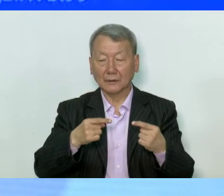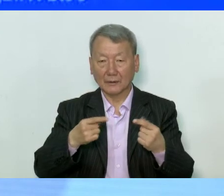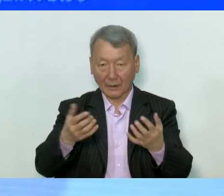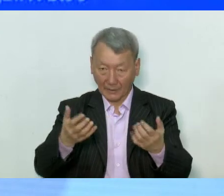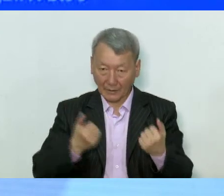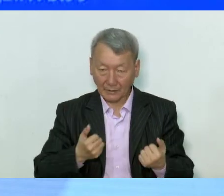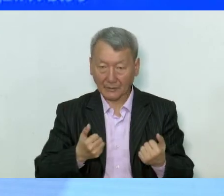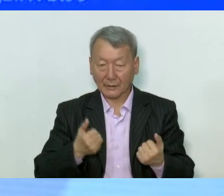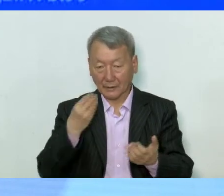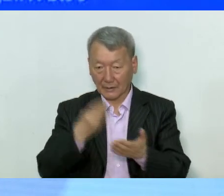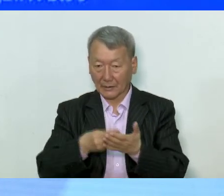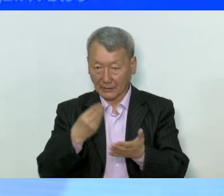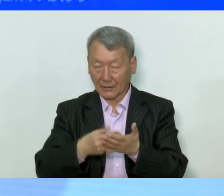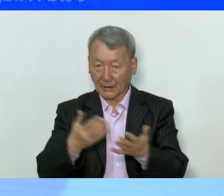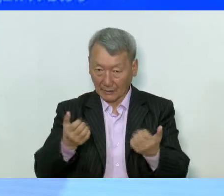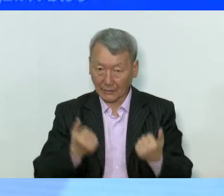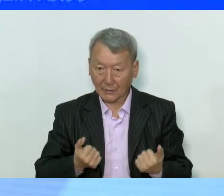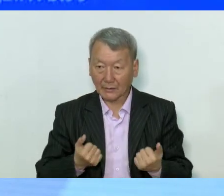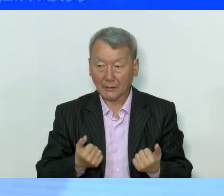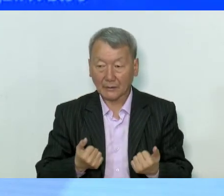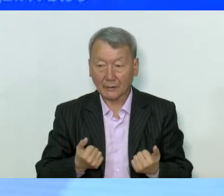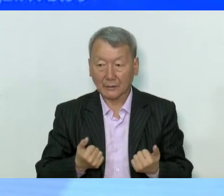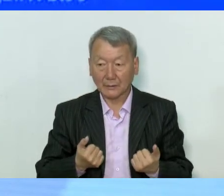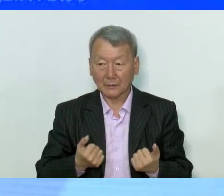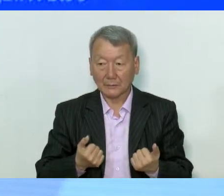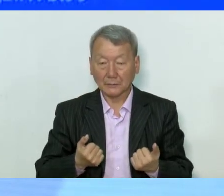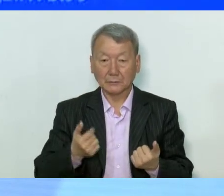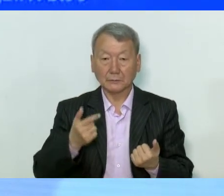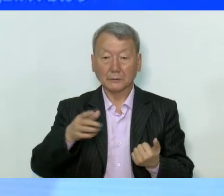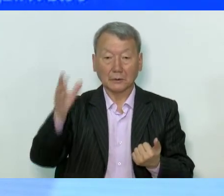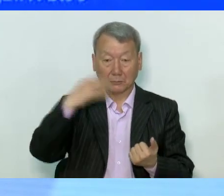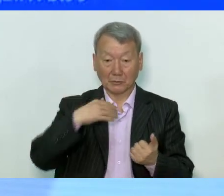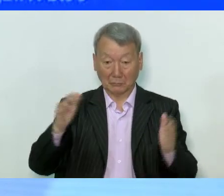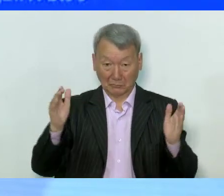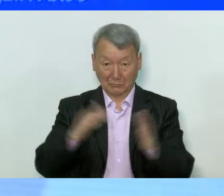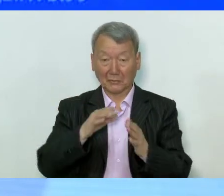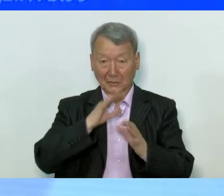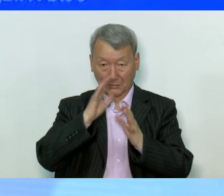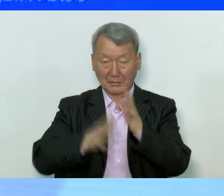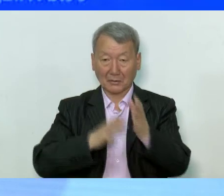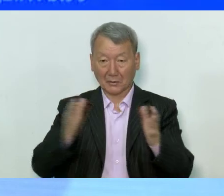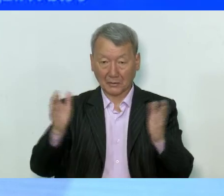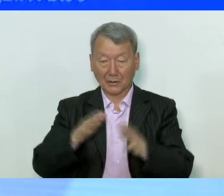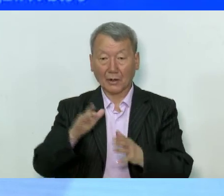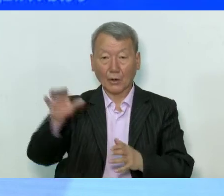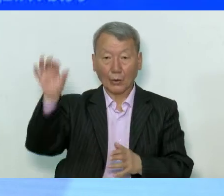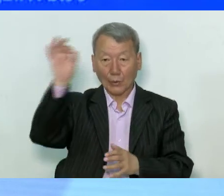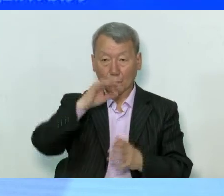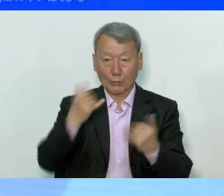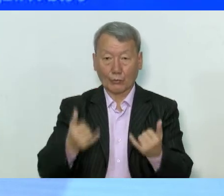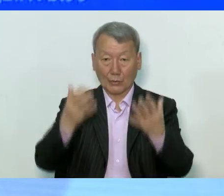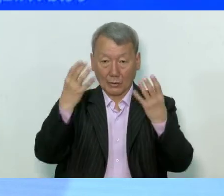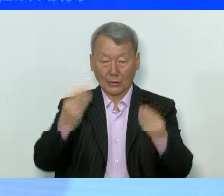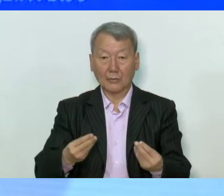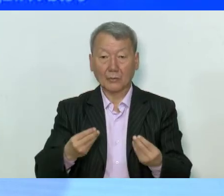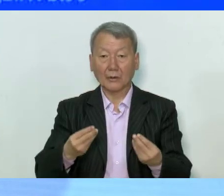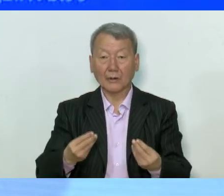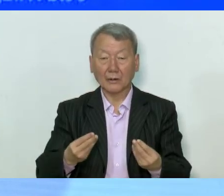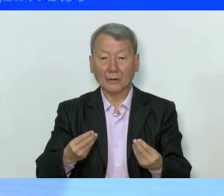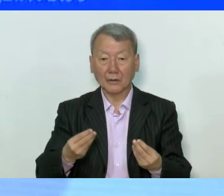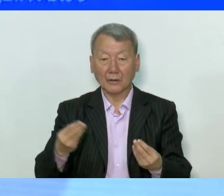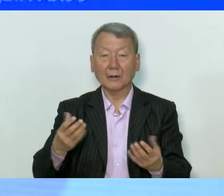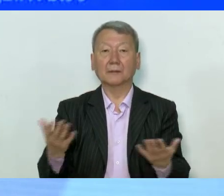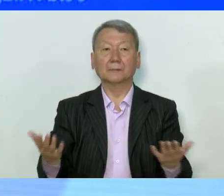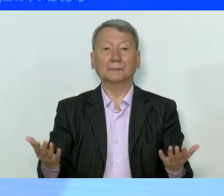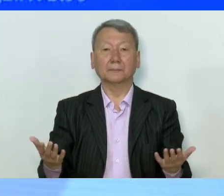алчу каражаттарын алып жатабы? Мен буга кыскача эле жооп берейин. Бул боюнча бүгүнкү күндө эч кандай